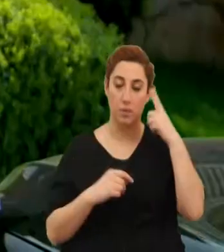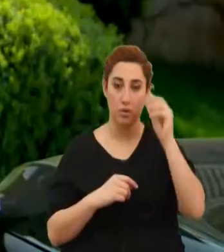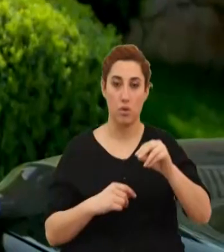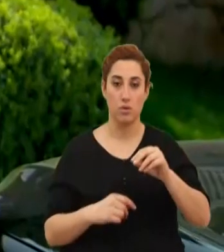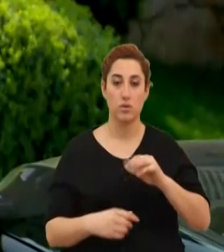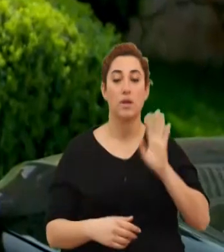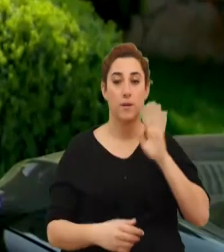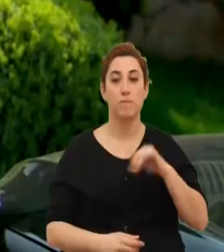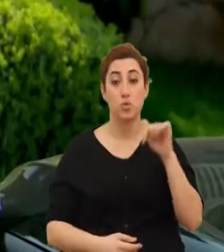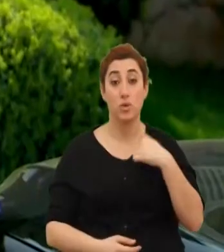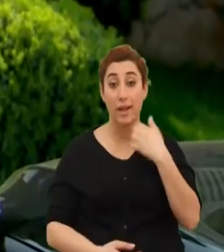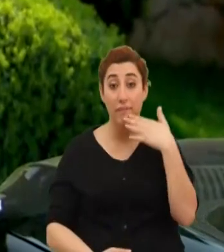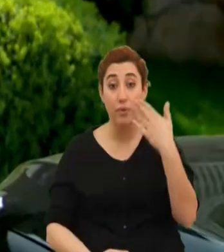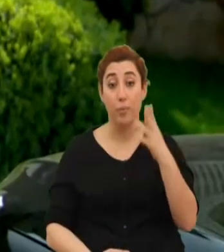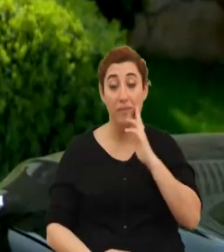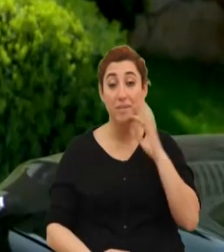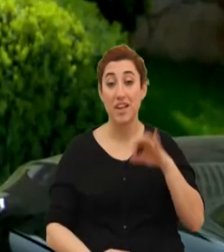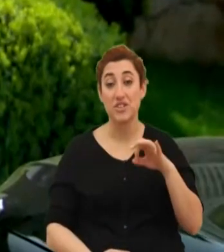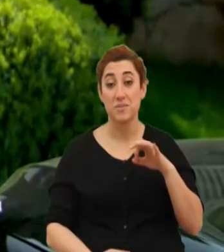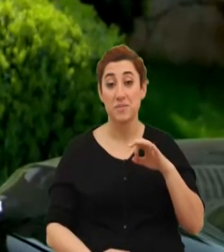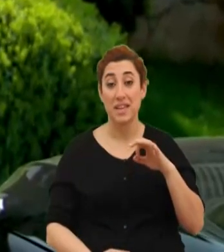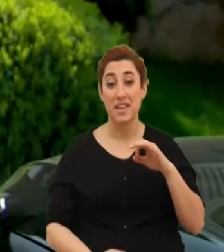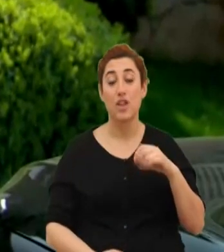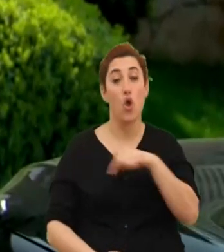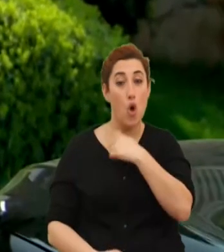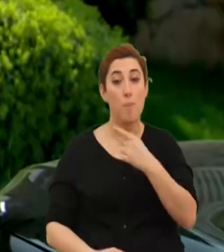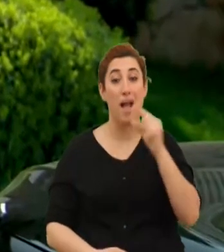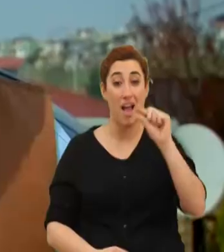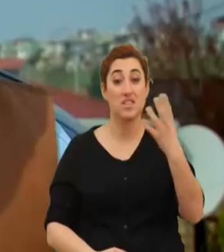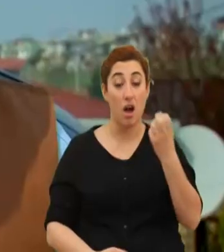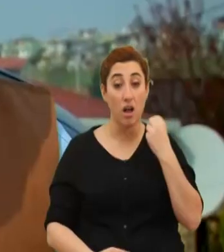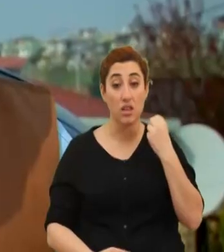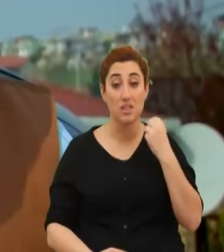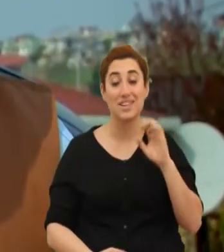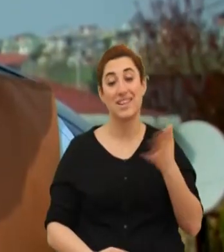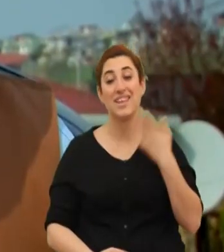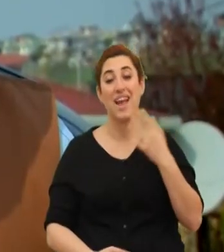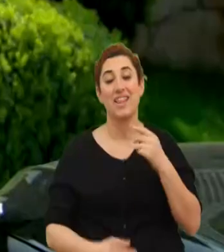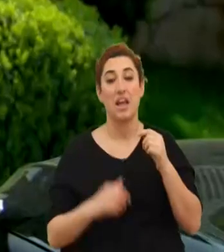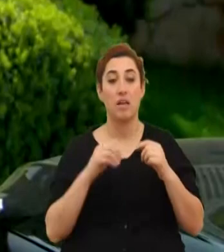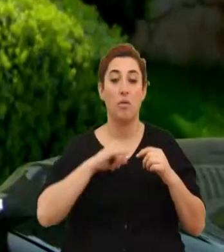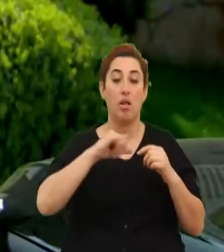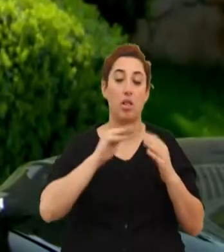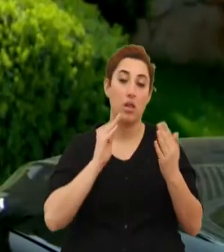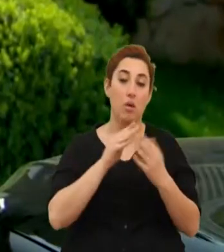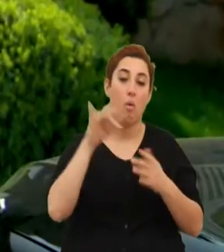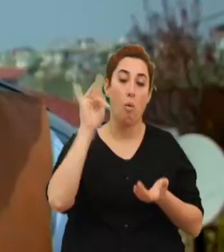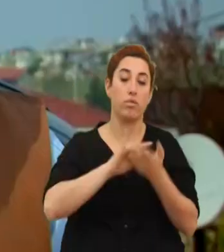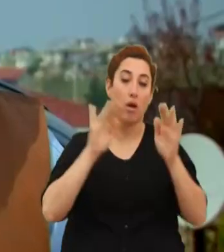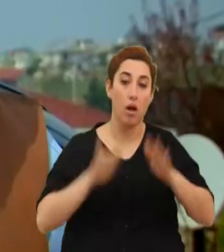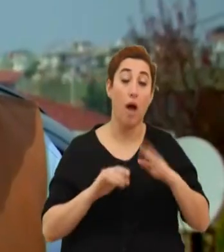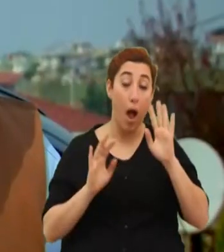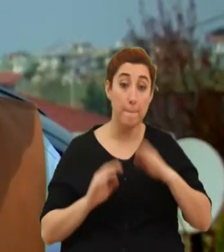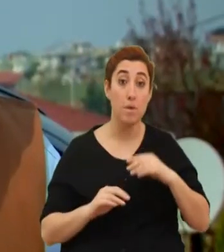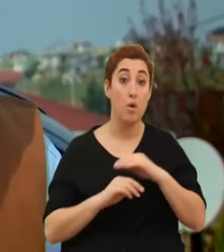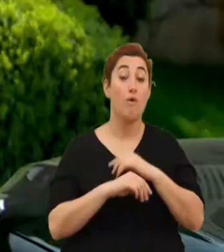ha. Yani şundan dolayı diyorum efendim, şimdi diyelim ki normal azalırsanız hani bir yere kadar gidersiniz, ortada kalırsınız.